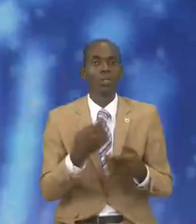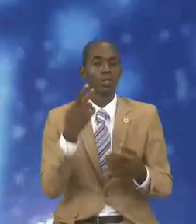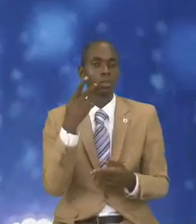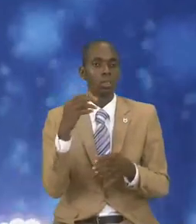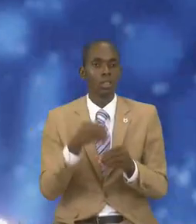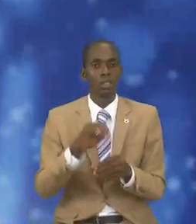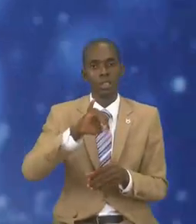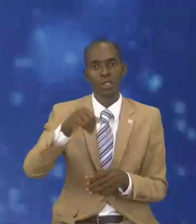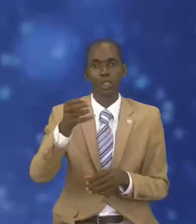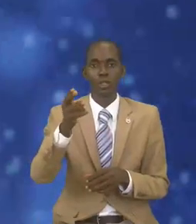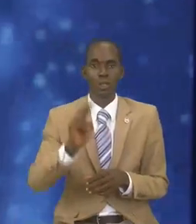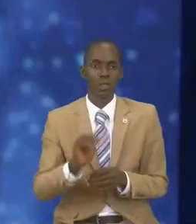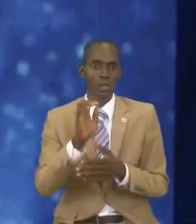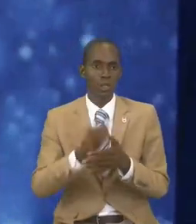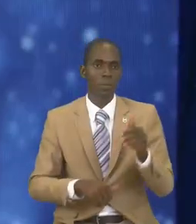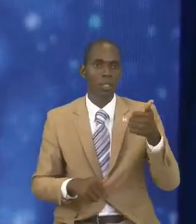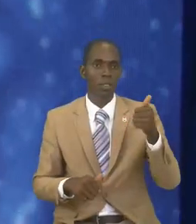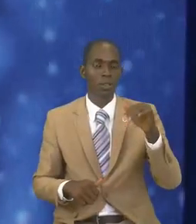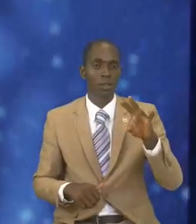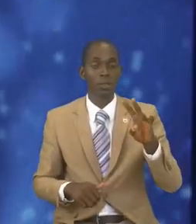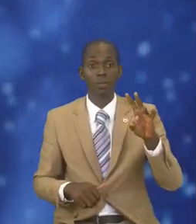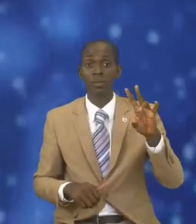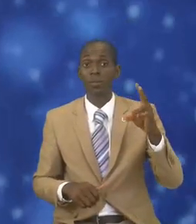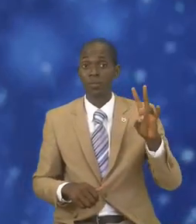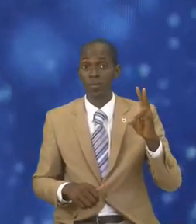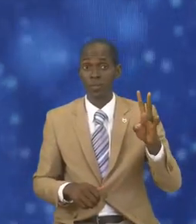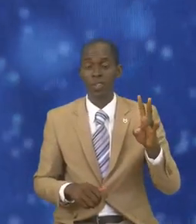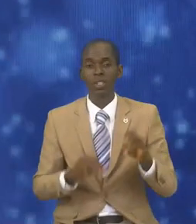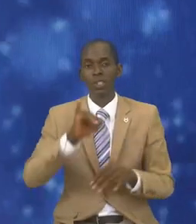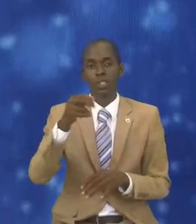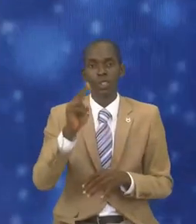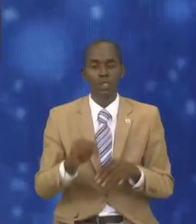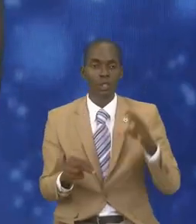En Jean, chapitre 17, verset 17.